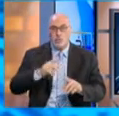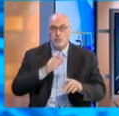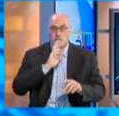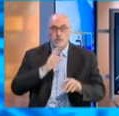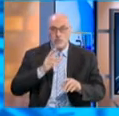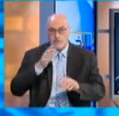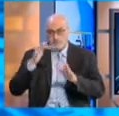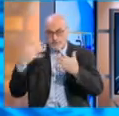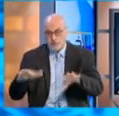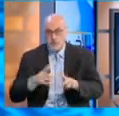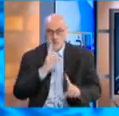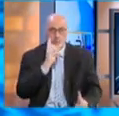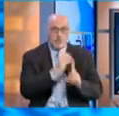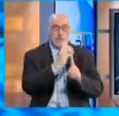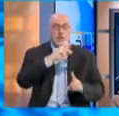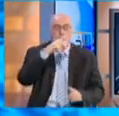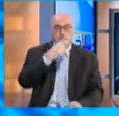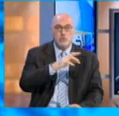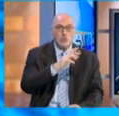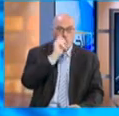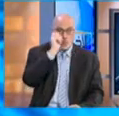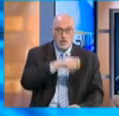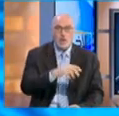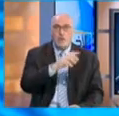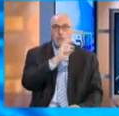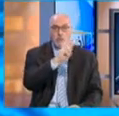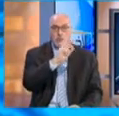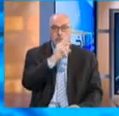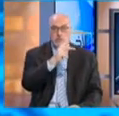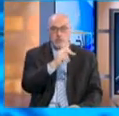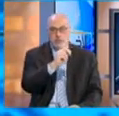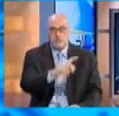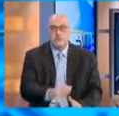أوكرانيا للقاء الرئيس فولوديمير زيلينسكي.